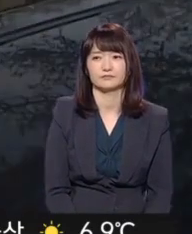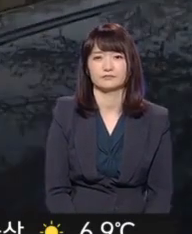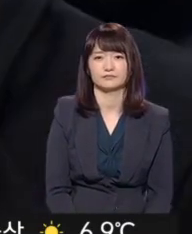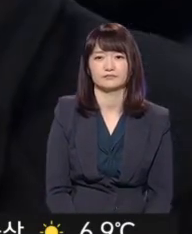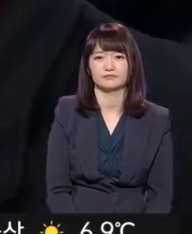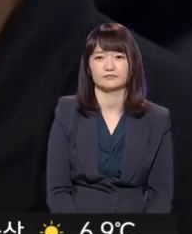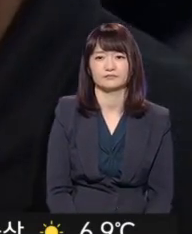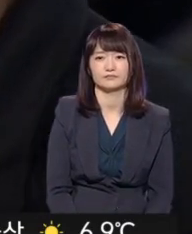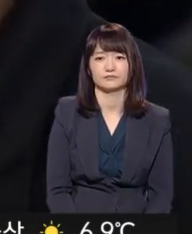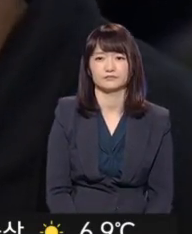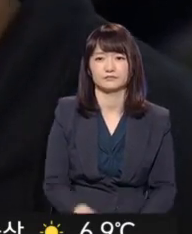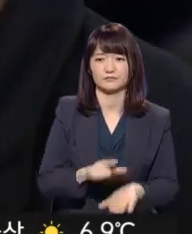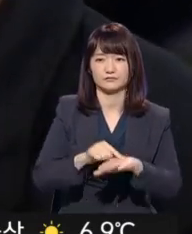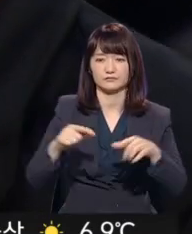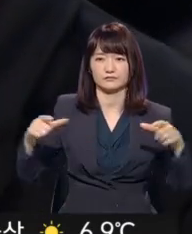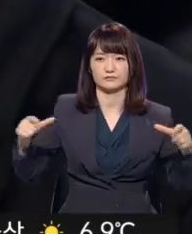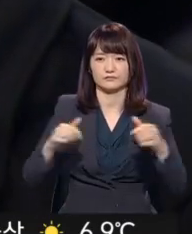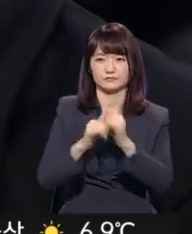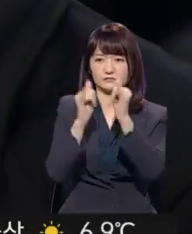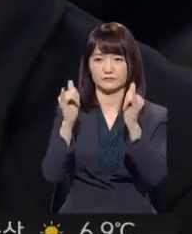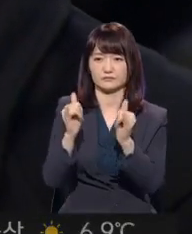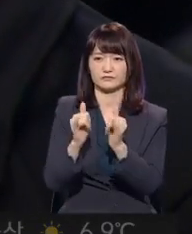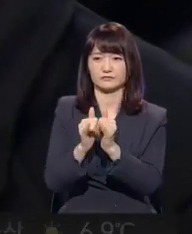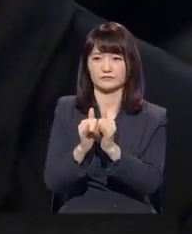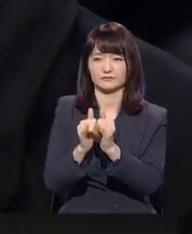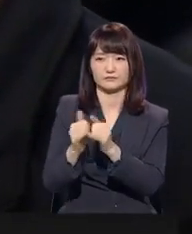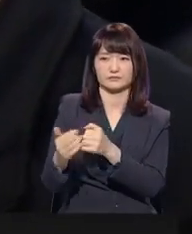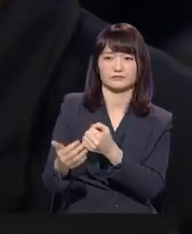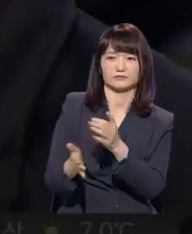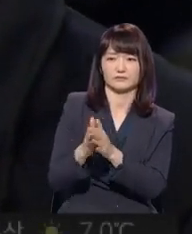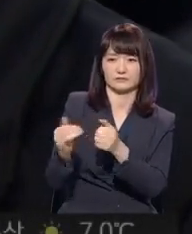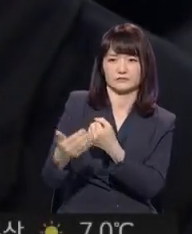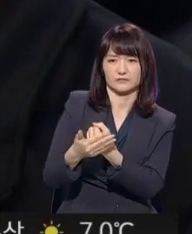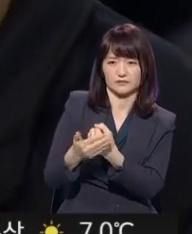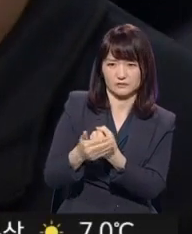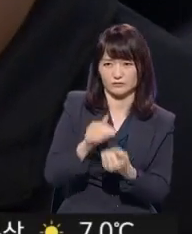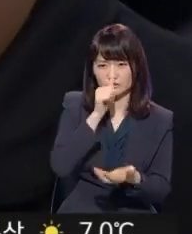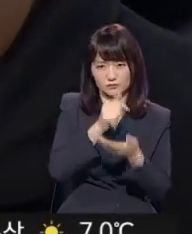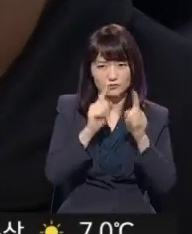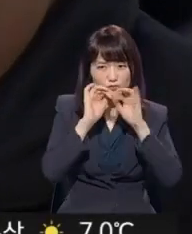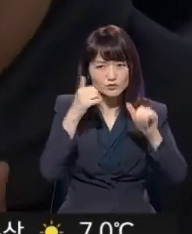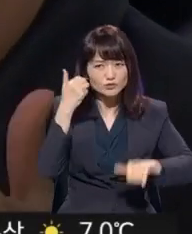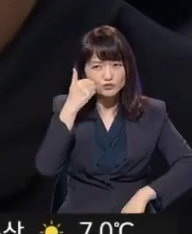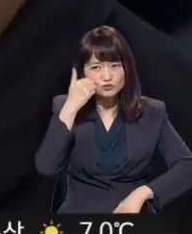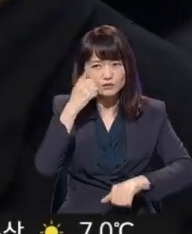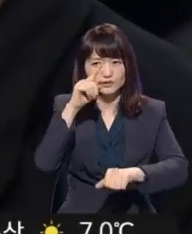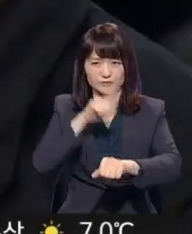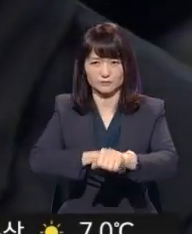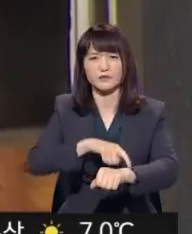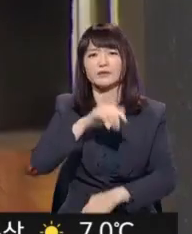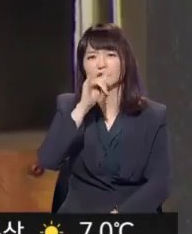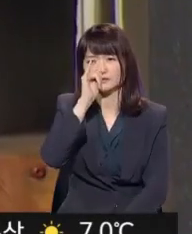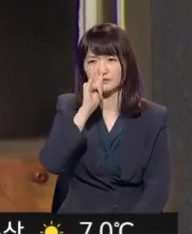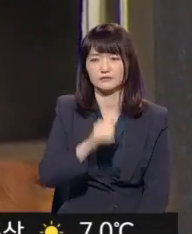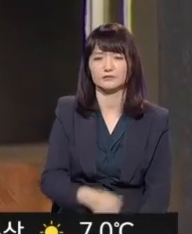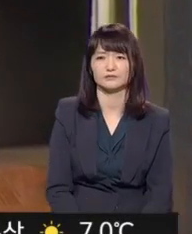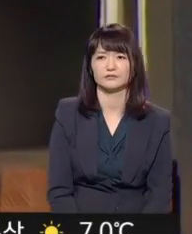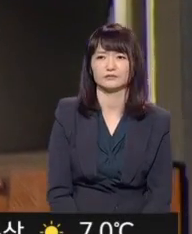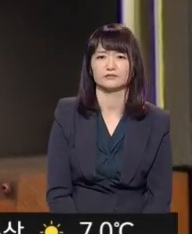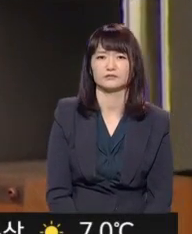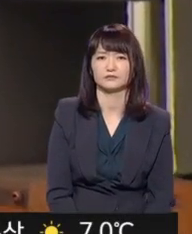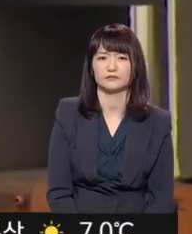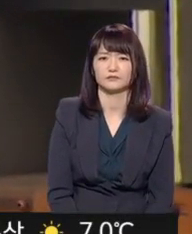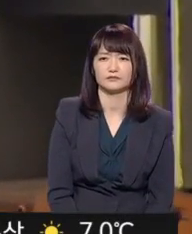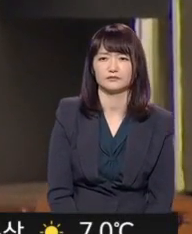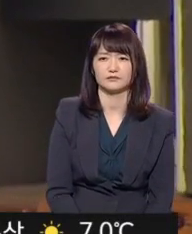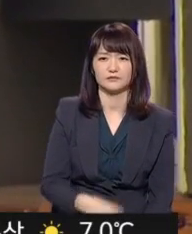I just got a text message saying that the suspect is in custody, so we have made an arrest. The community played an absolutely major role.